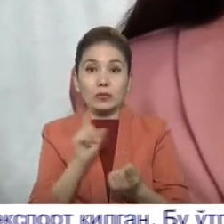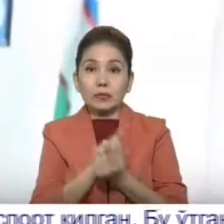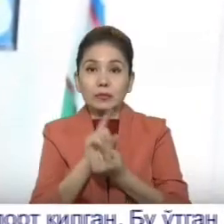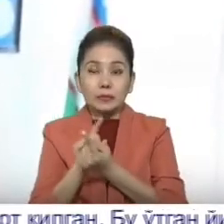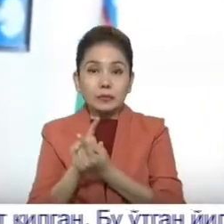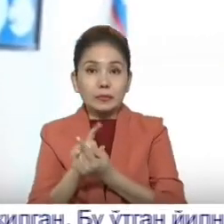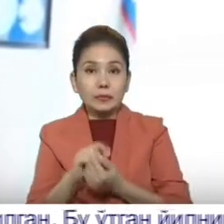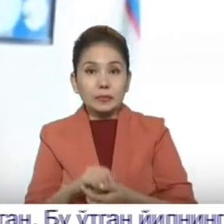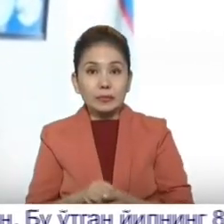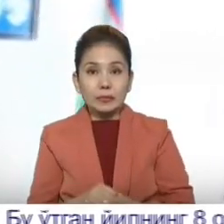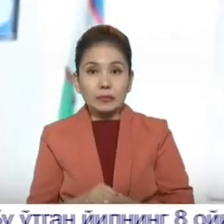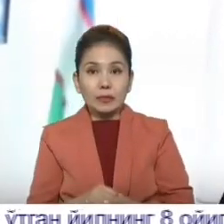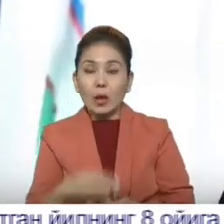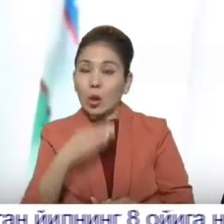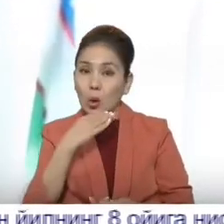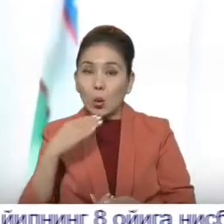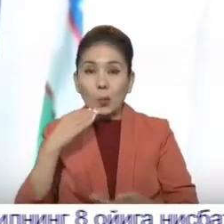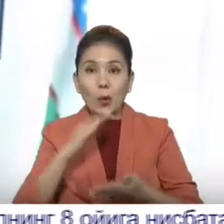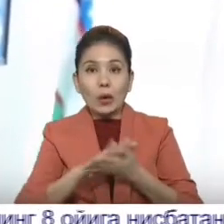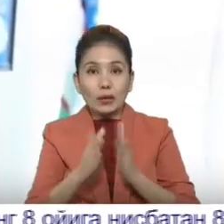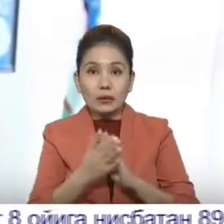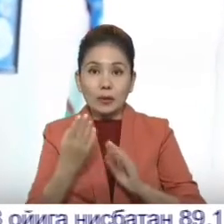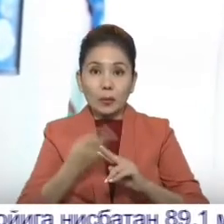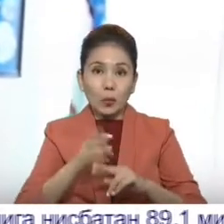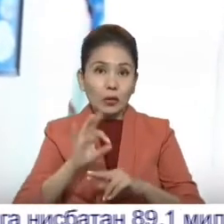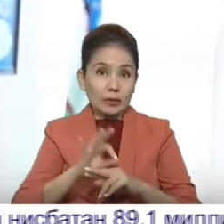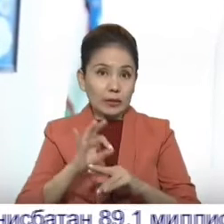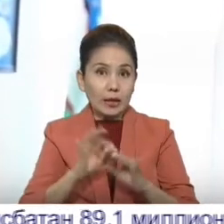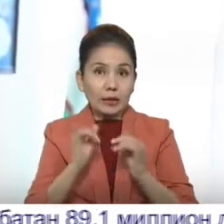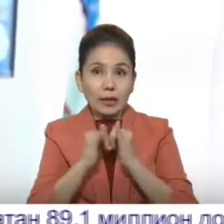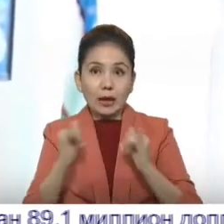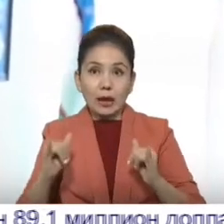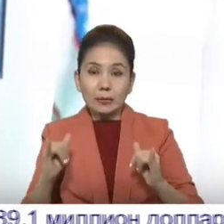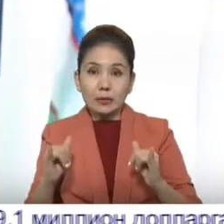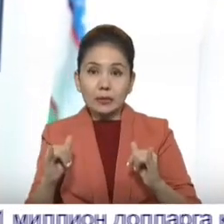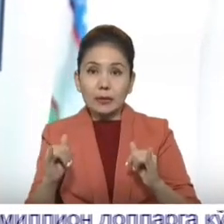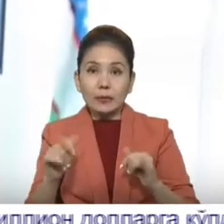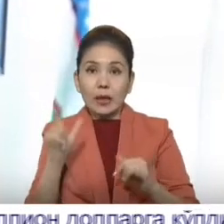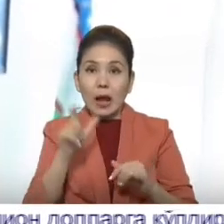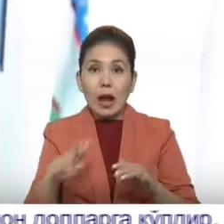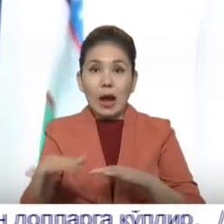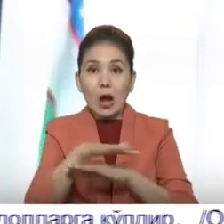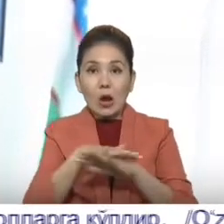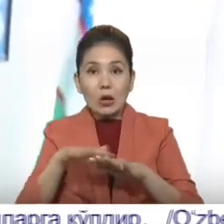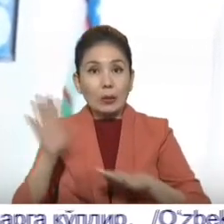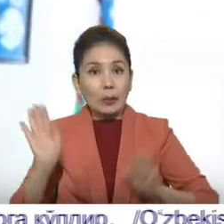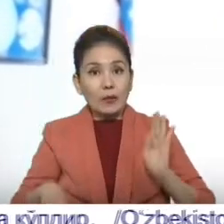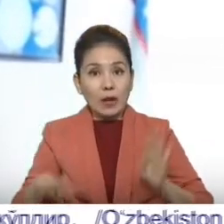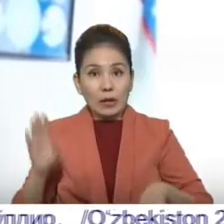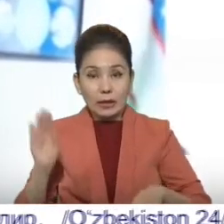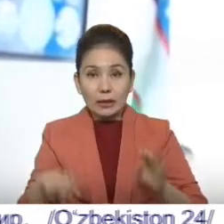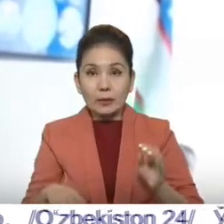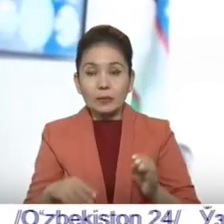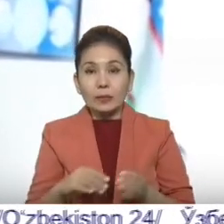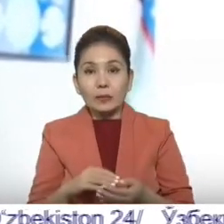uchrayapti? Ko'p hollarda bu kasallikning tarqalib ketishiga aholi o'rtasidagi befarqlik